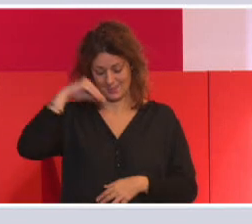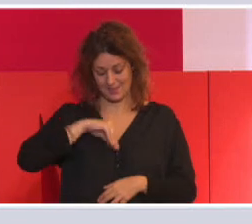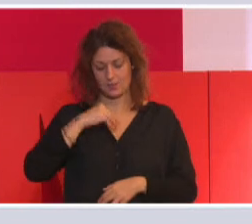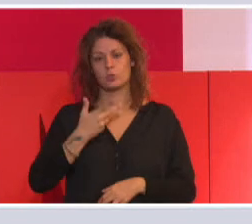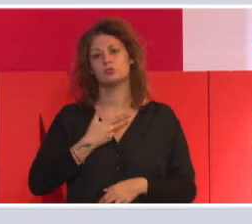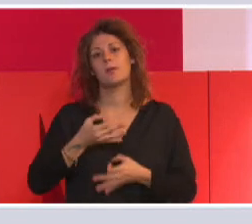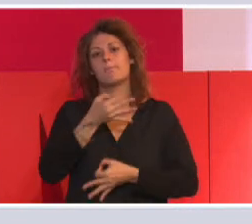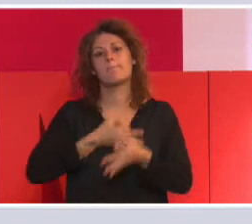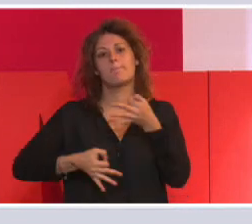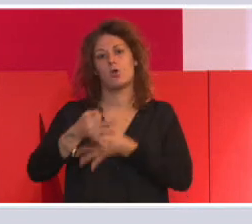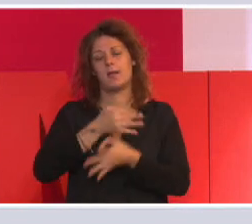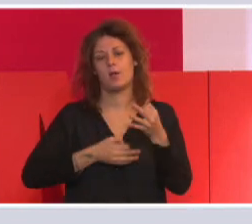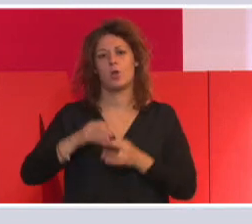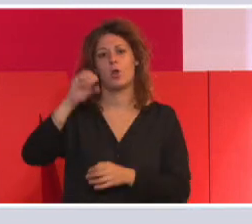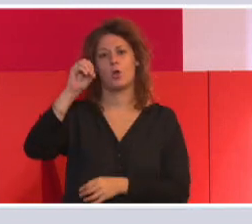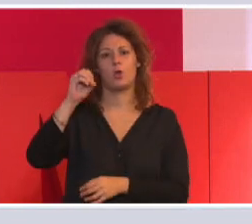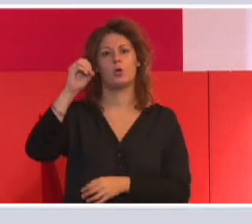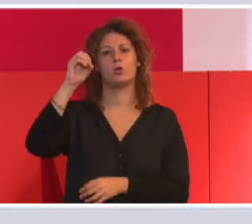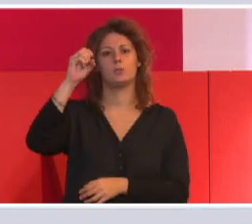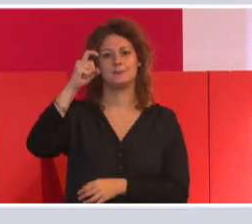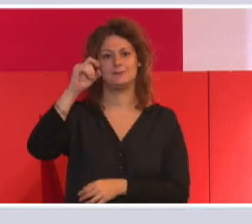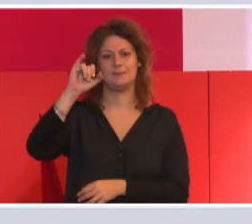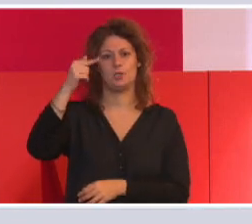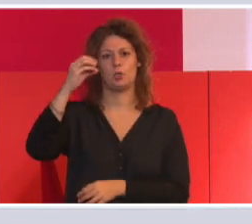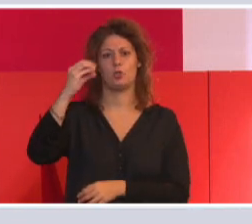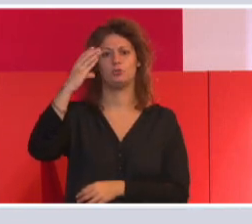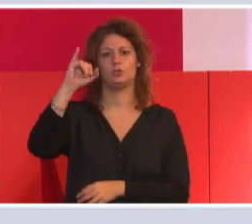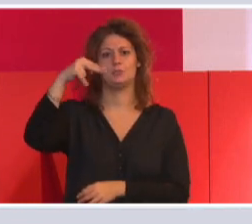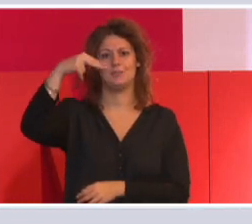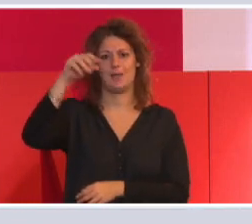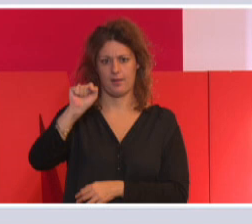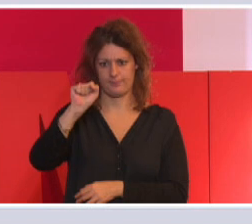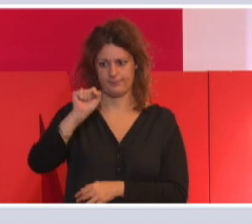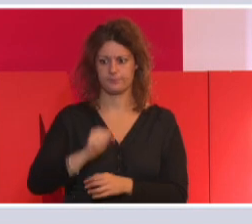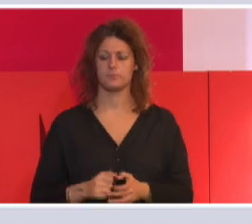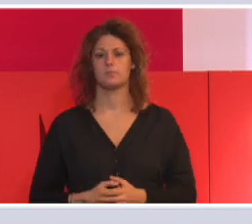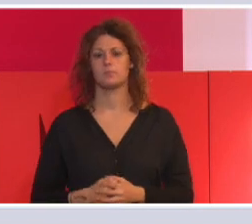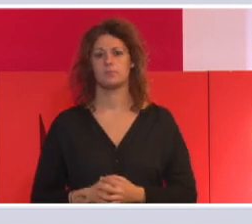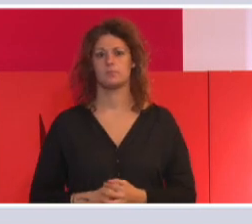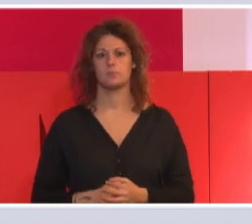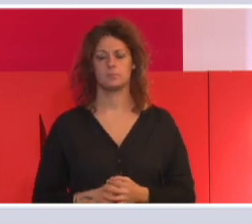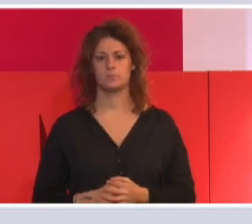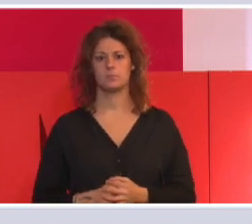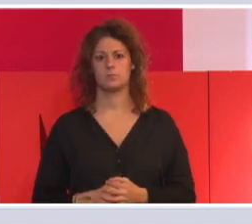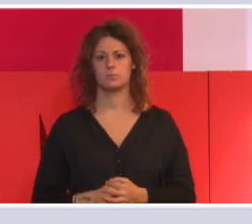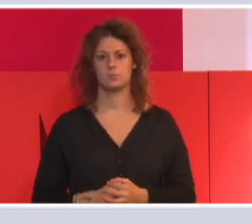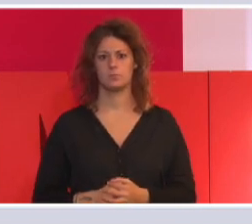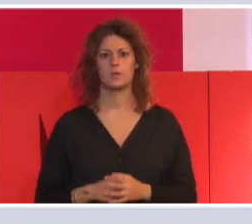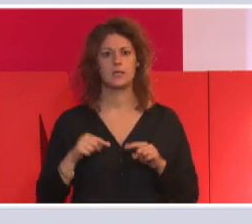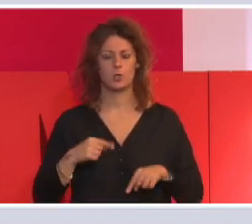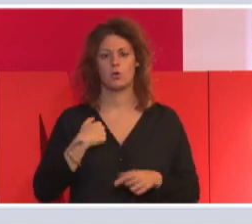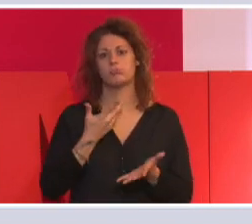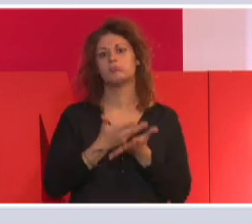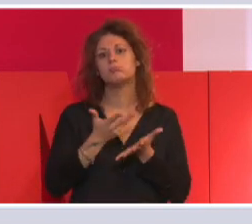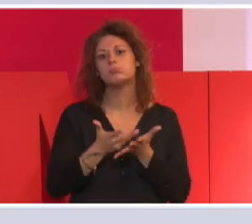particolare che lo sito cina ora tutto questo discorso che cosa ci permette di dire